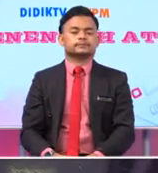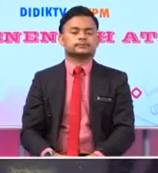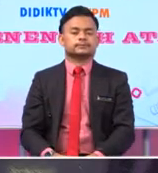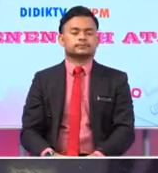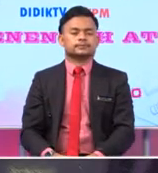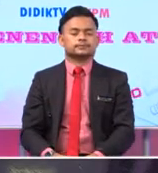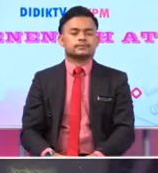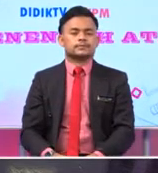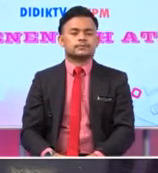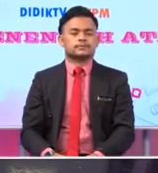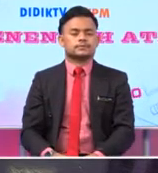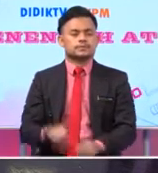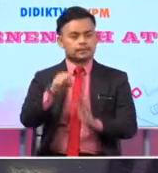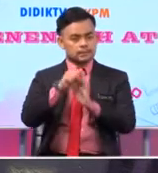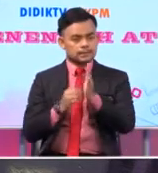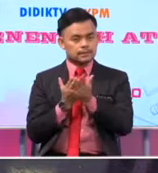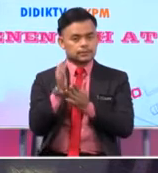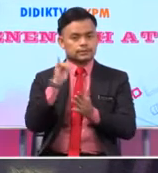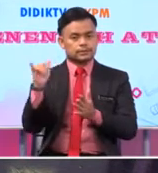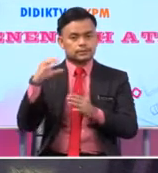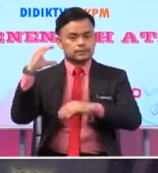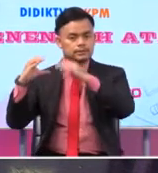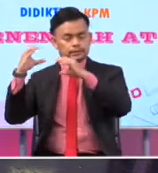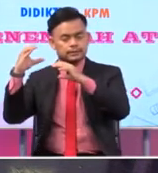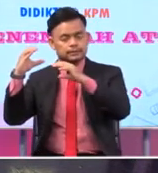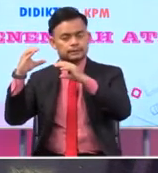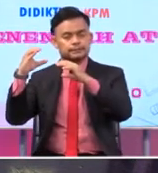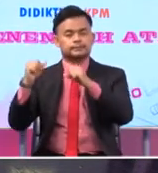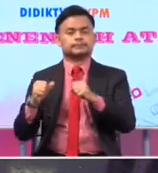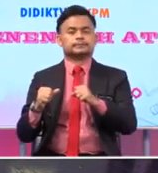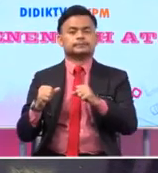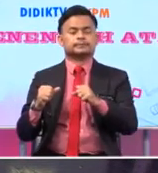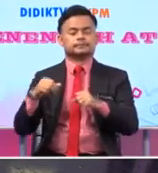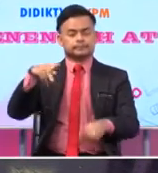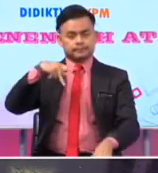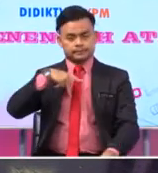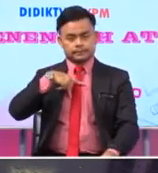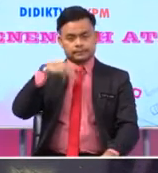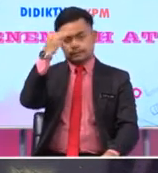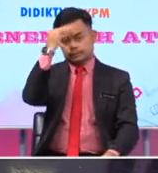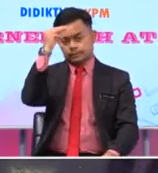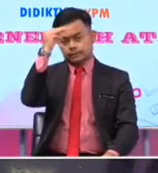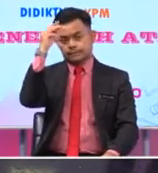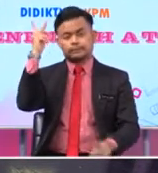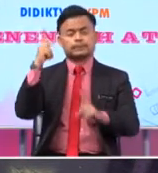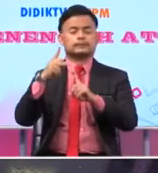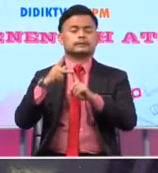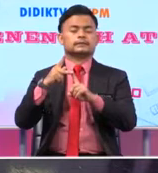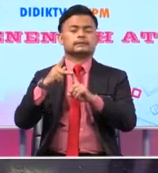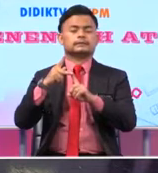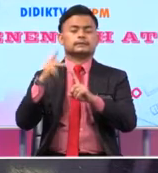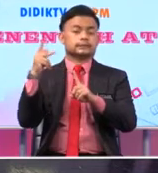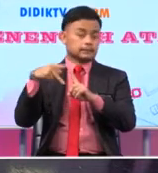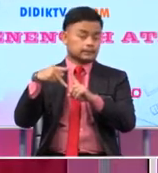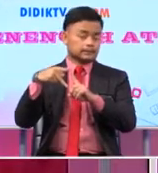hai oke Hah seterusnya cara mempraktikkan kepribadian Mulia kepada negara kita sebagai warga negara